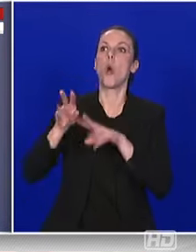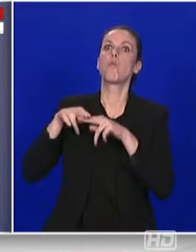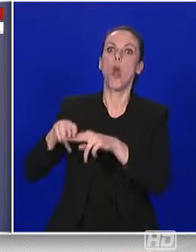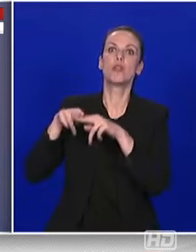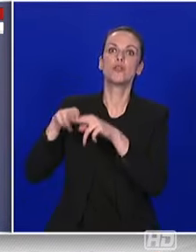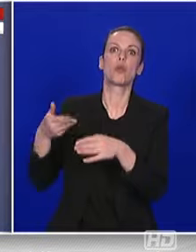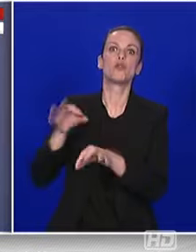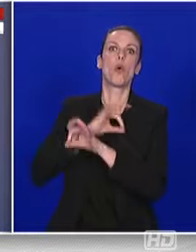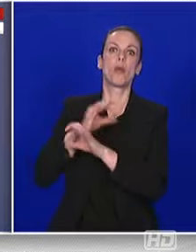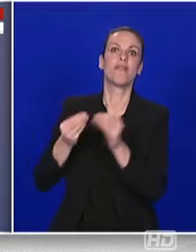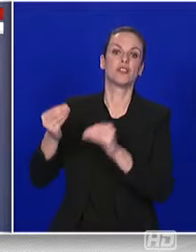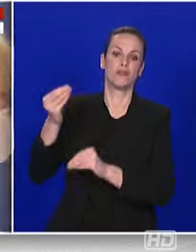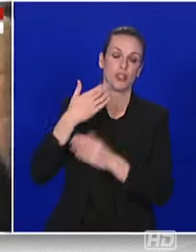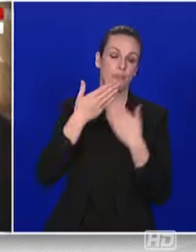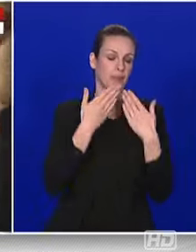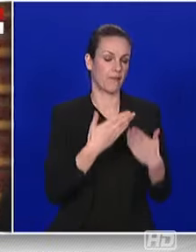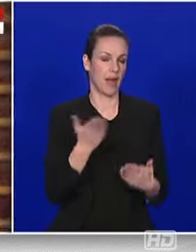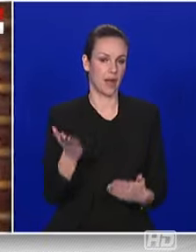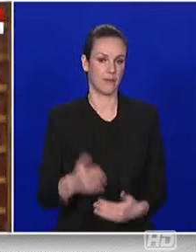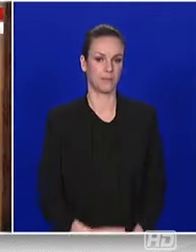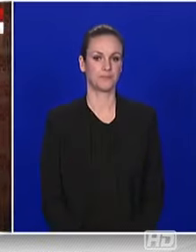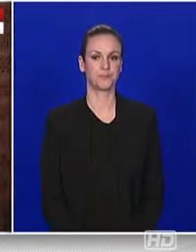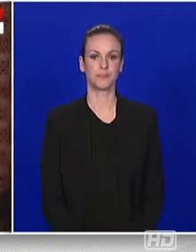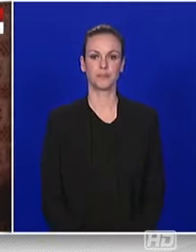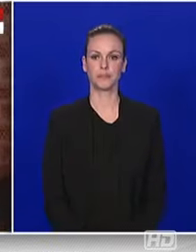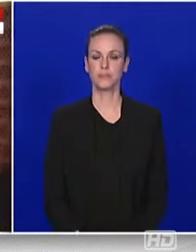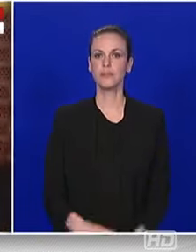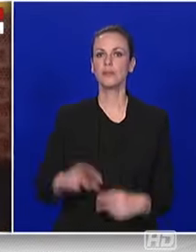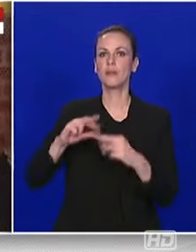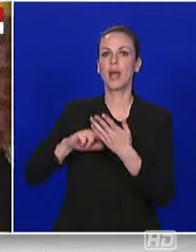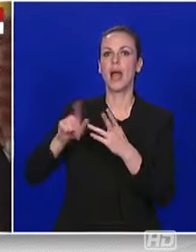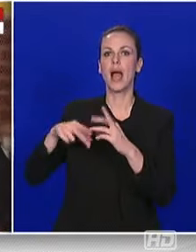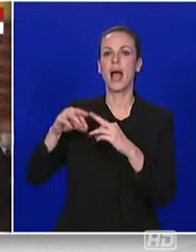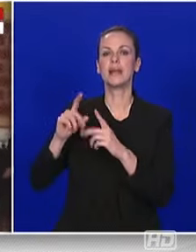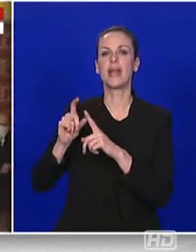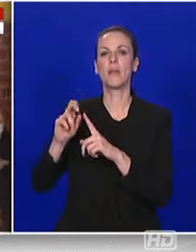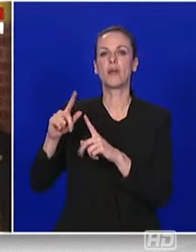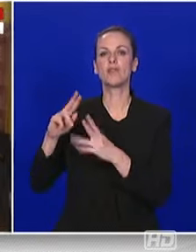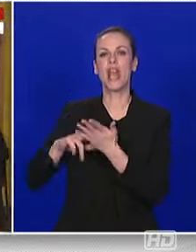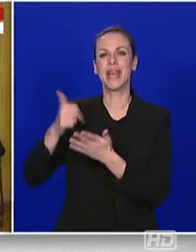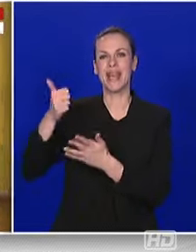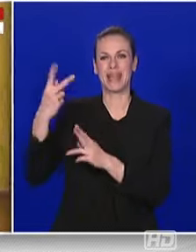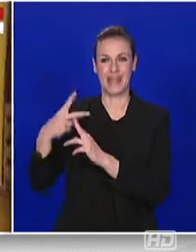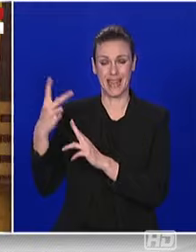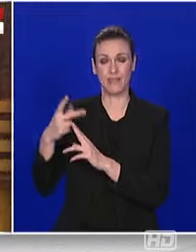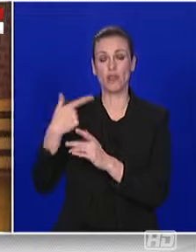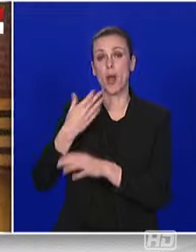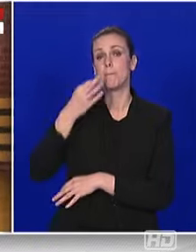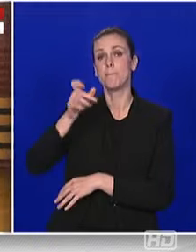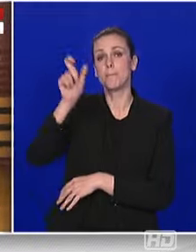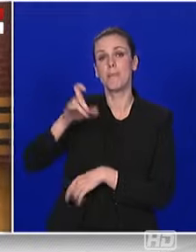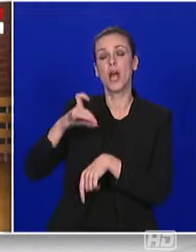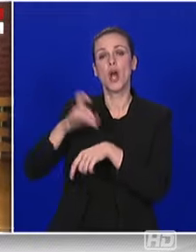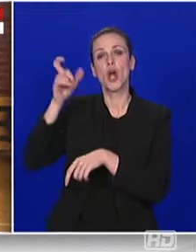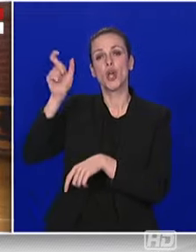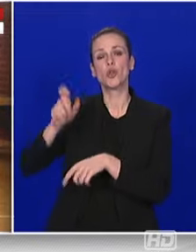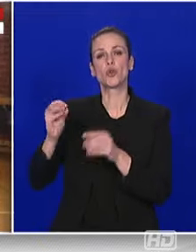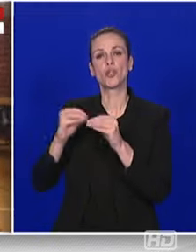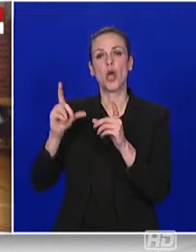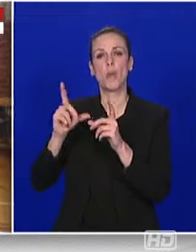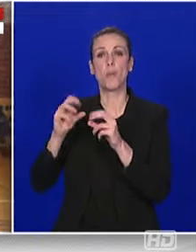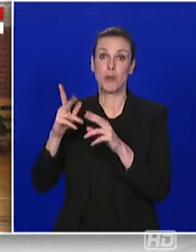umrlih. Hvala vama. Anja Perković, N1 televizija. Evo, pitanje za doktoricu Bubaš,